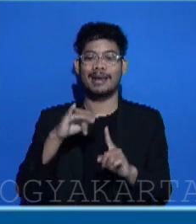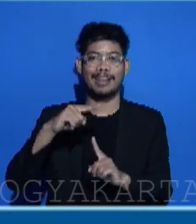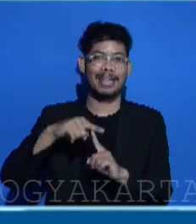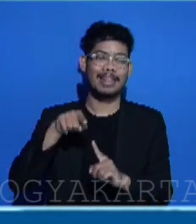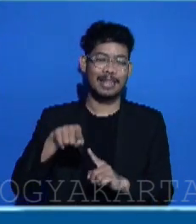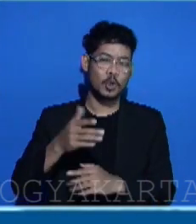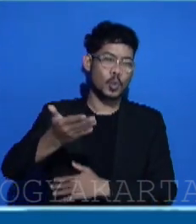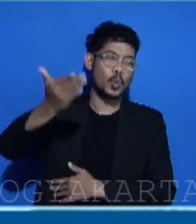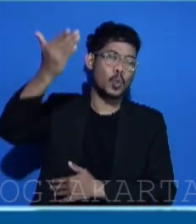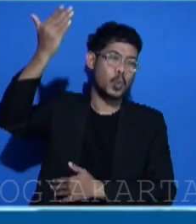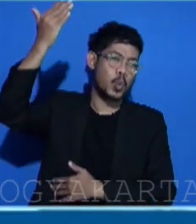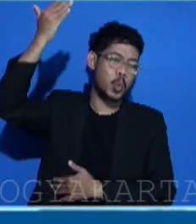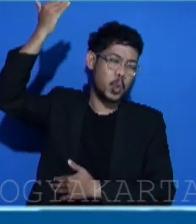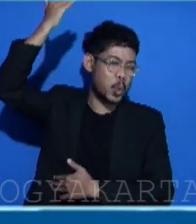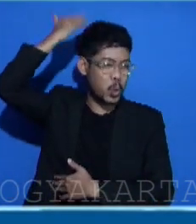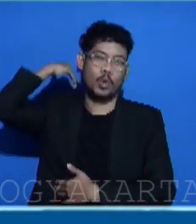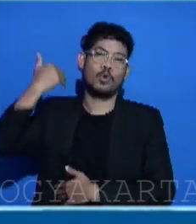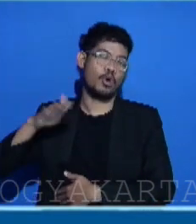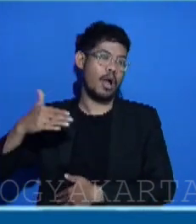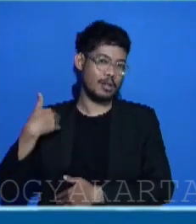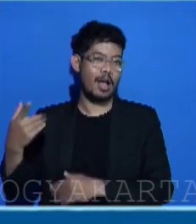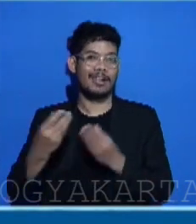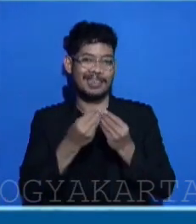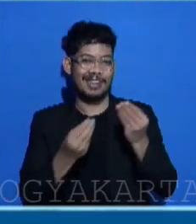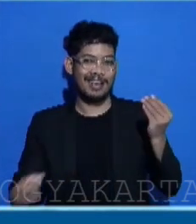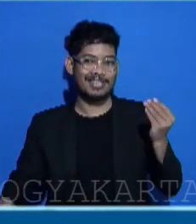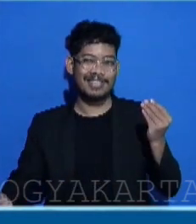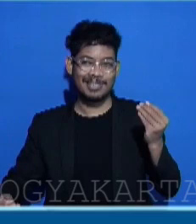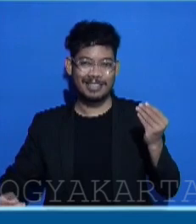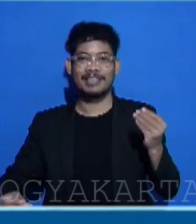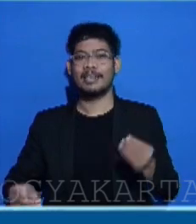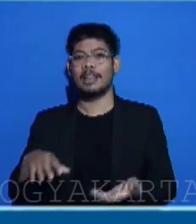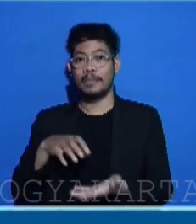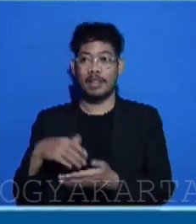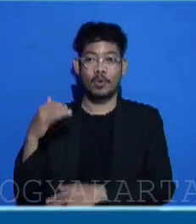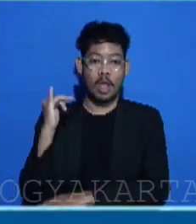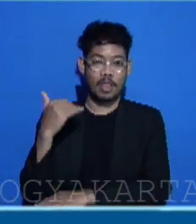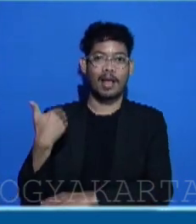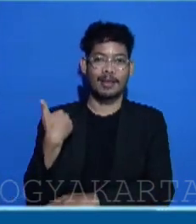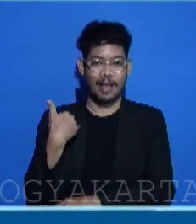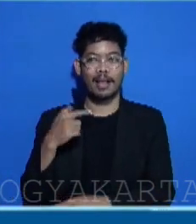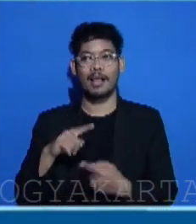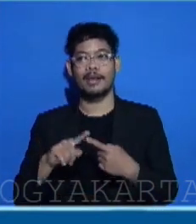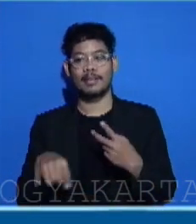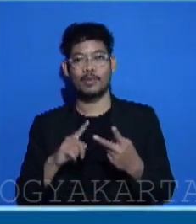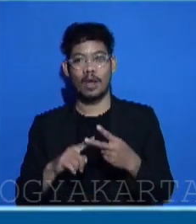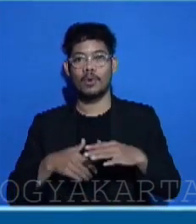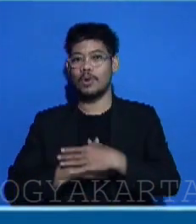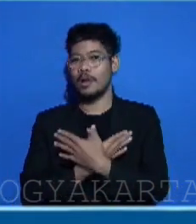guyuban macan kumbang megang wonten Gunung Kidul Lan macan Gembong ingkang wonten ing Bantul